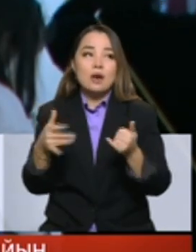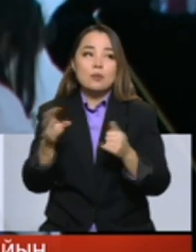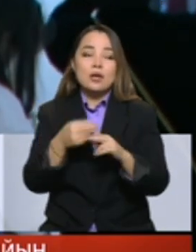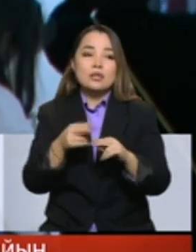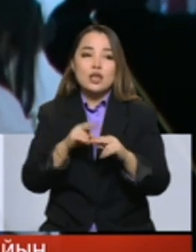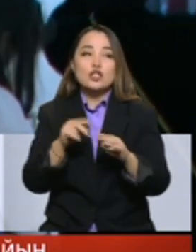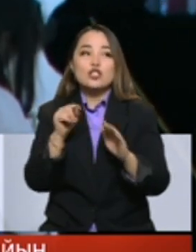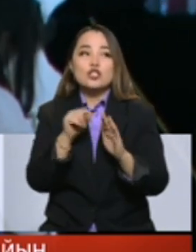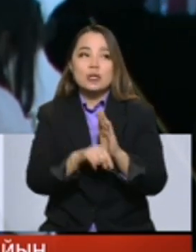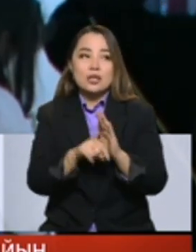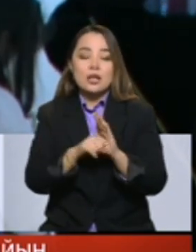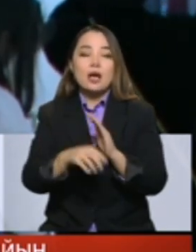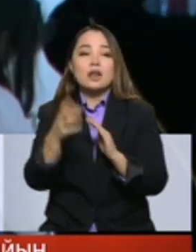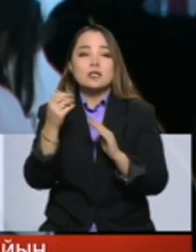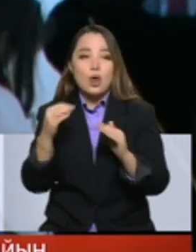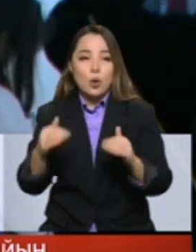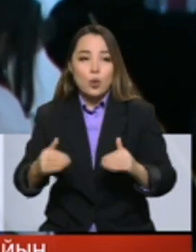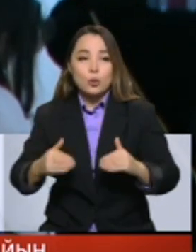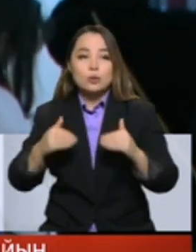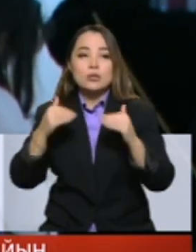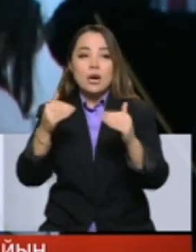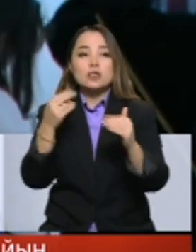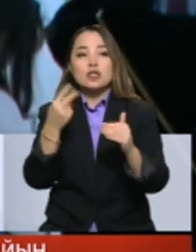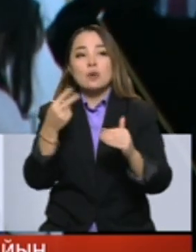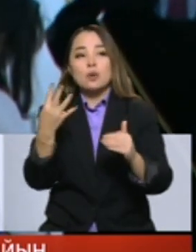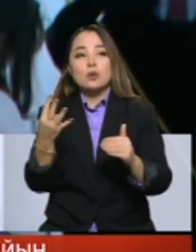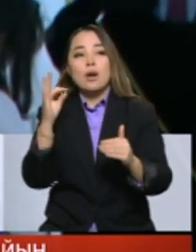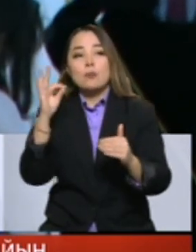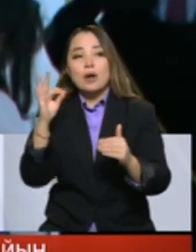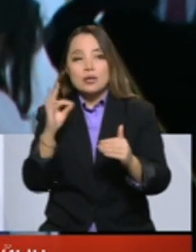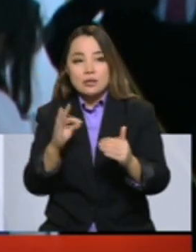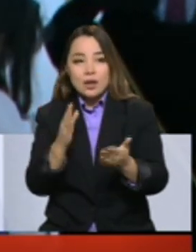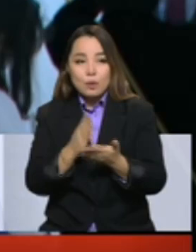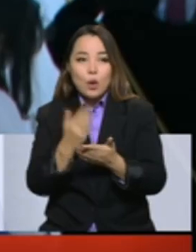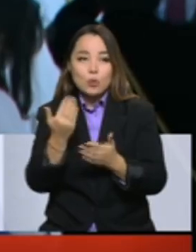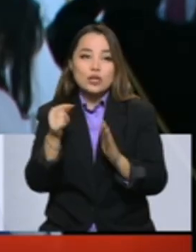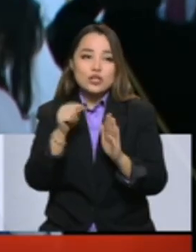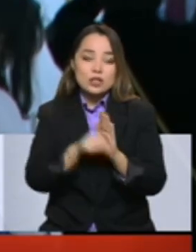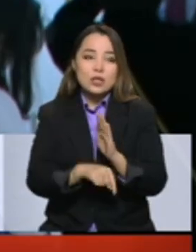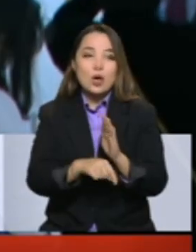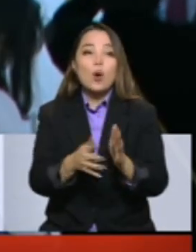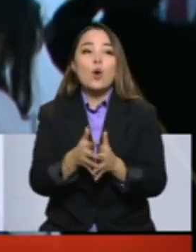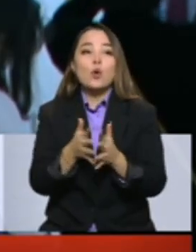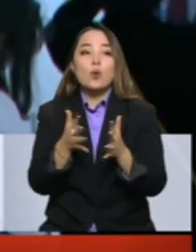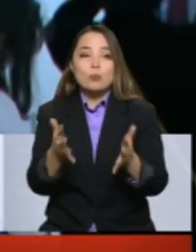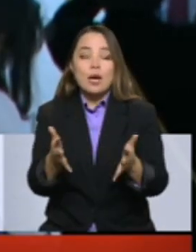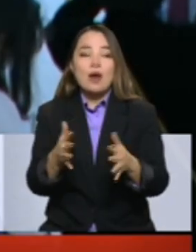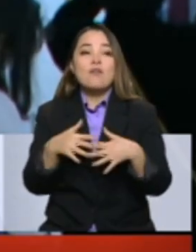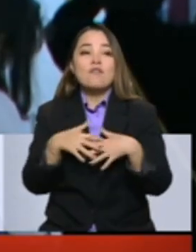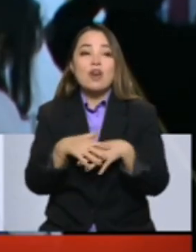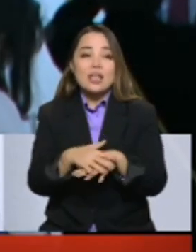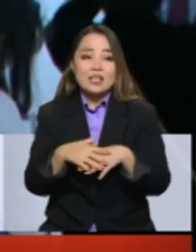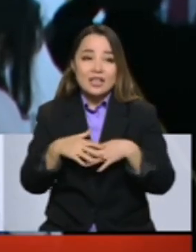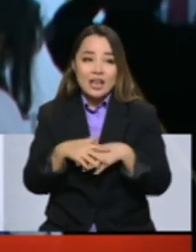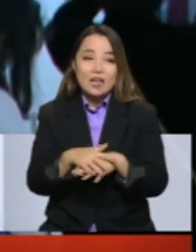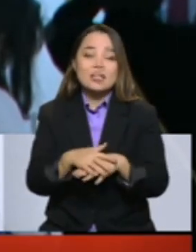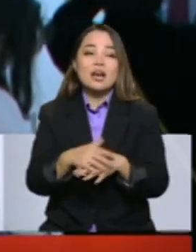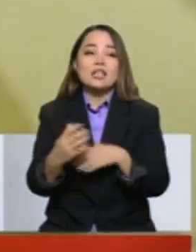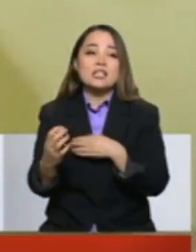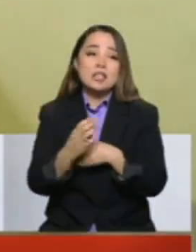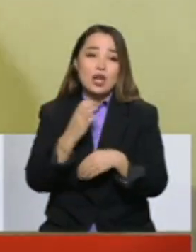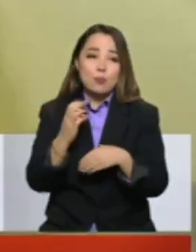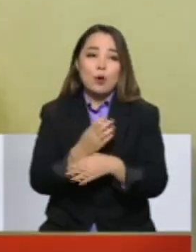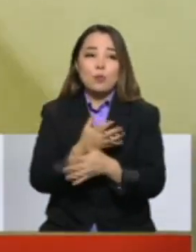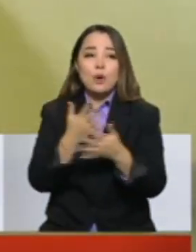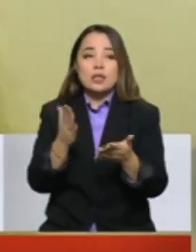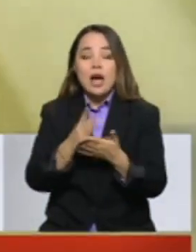ішінде тағда өсімдік 24%, оның ішінде көбісі Венгриядан келетін импорт біздерге.